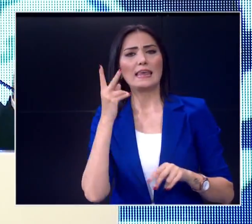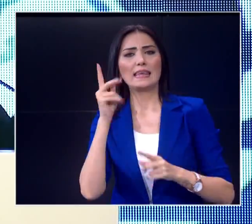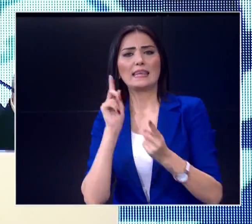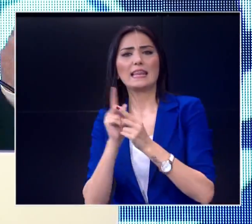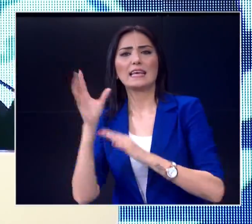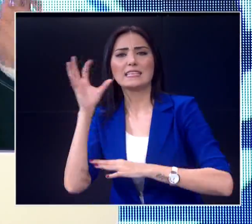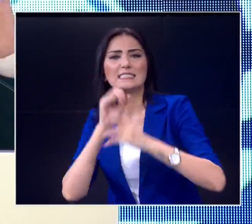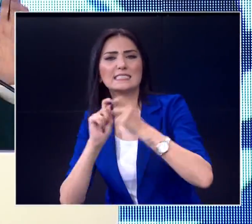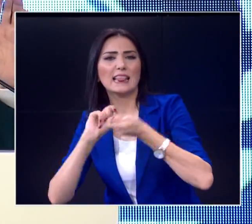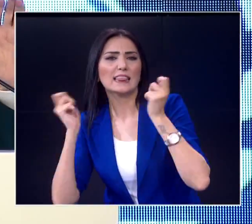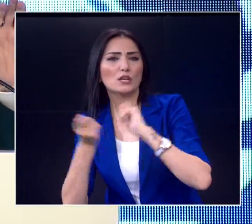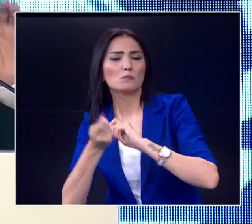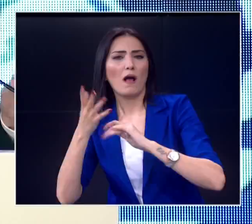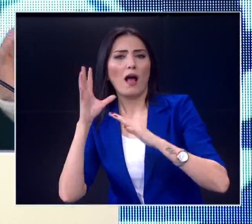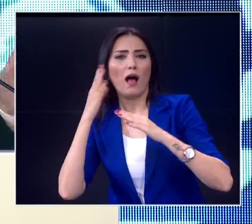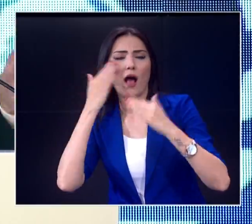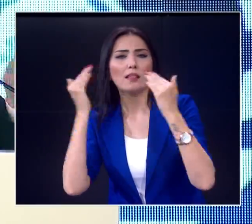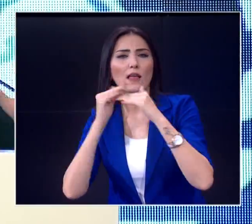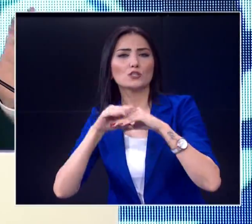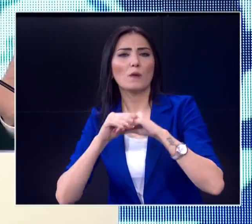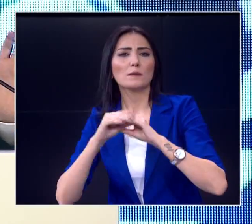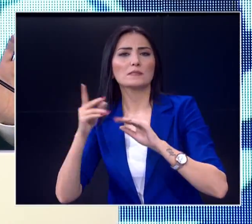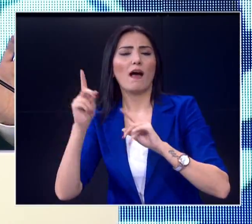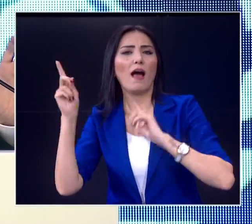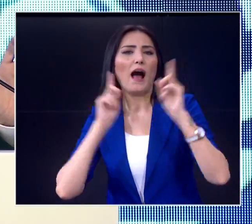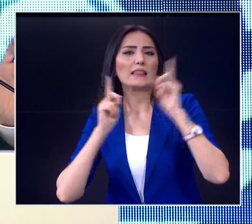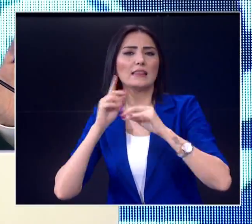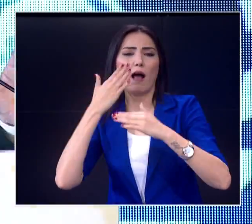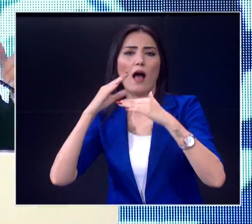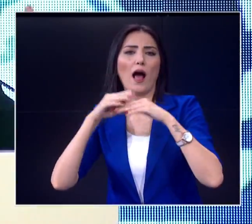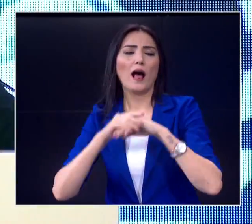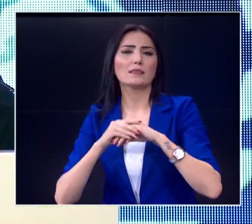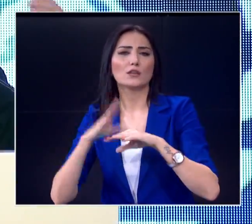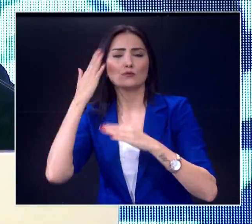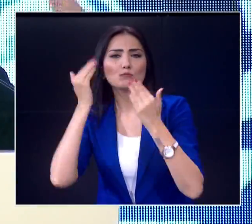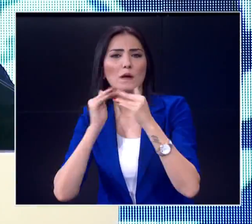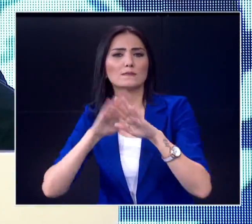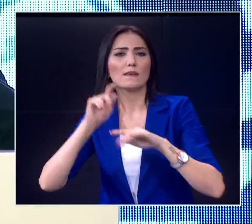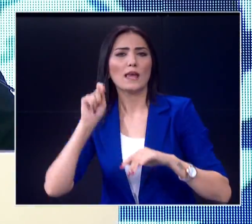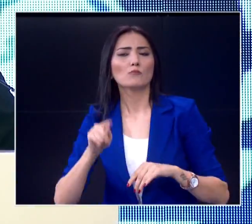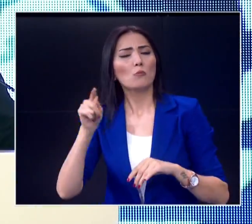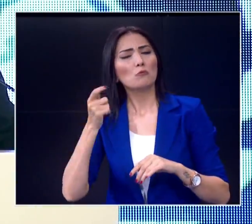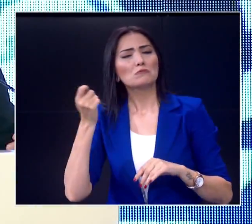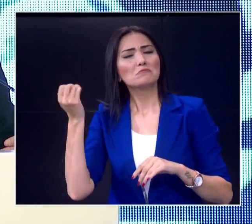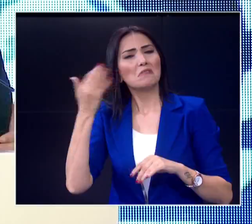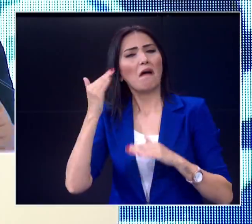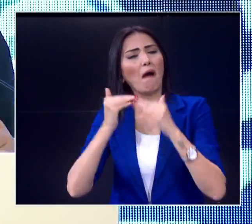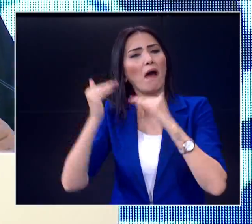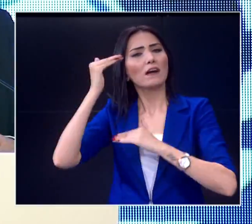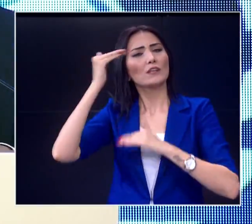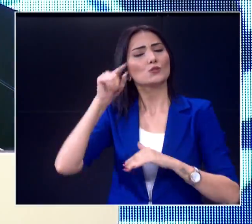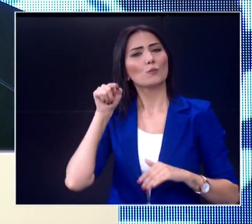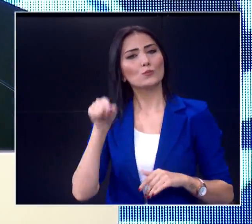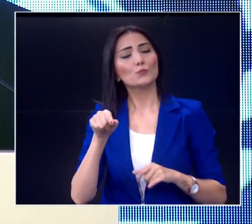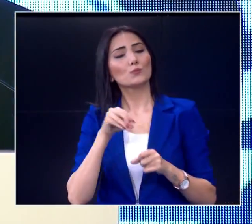bilgi değişimi anlaşması yaptı. Adli yardım anlaşması yaptı. Bu sayı gittikçe artacak. O